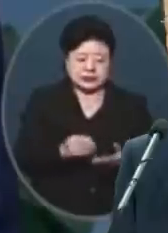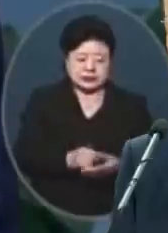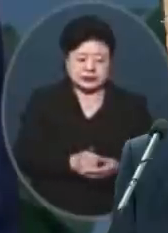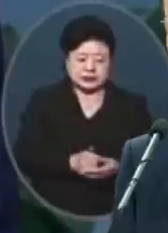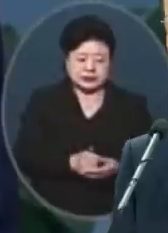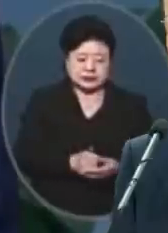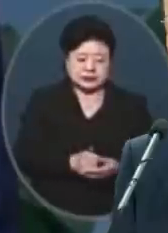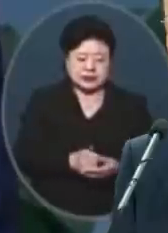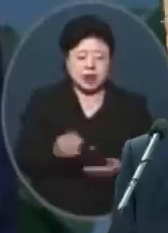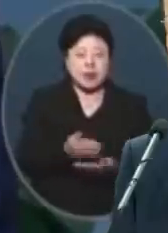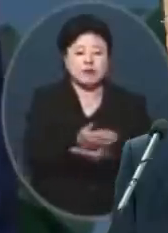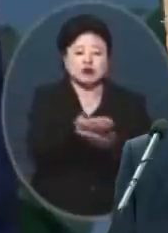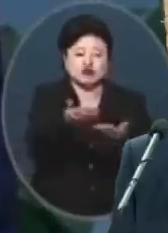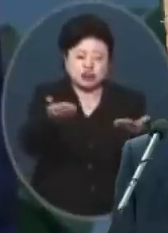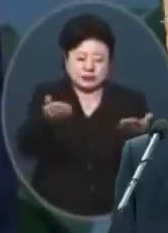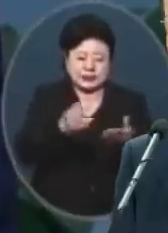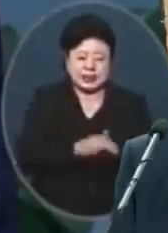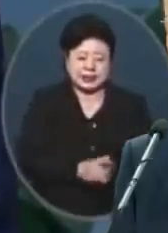수정했습니다